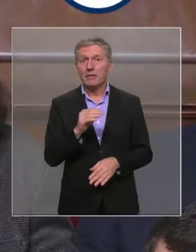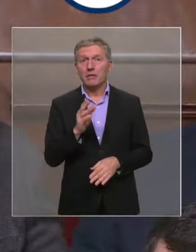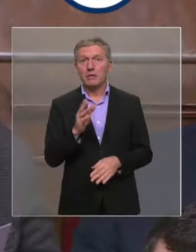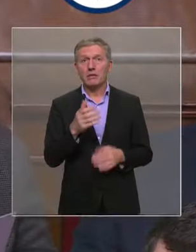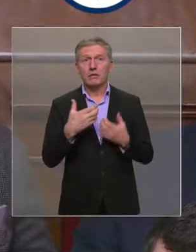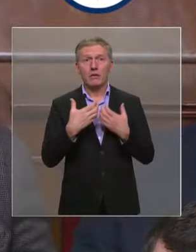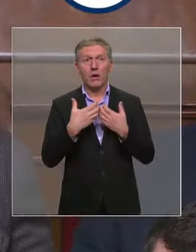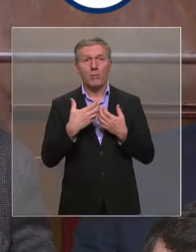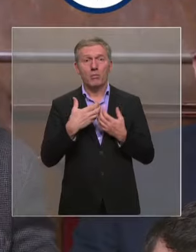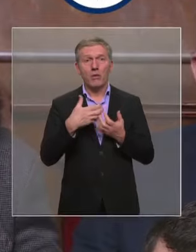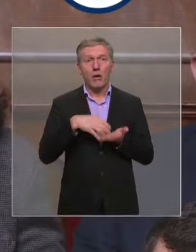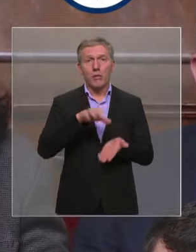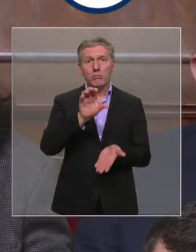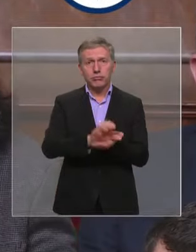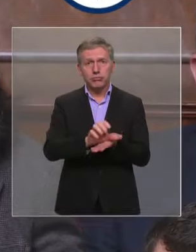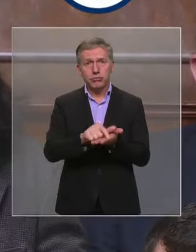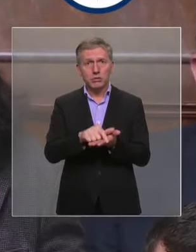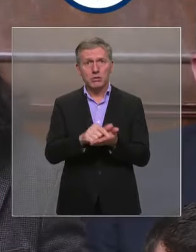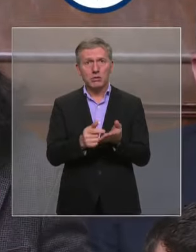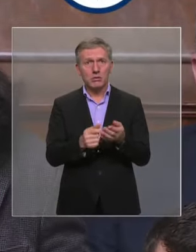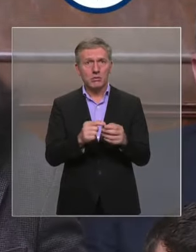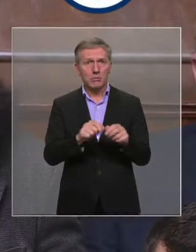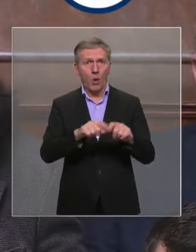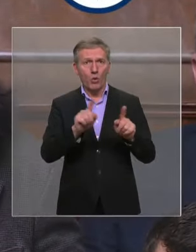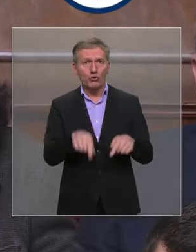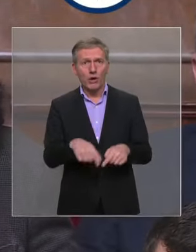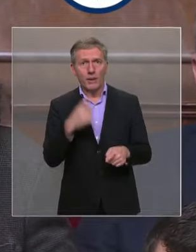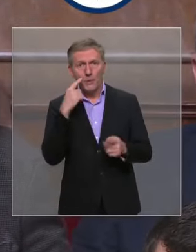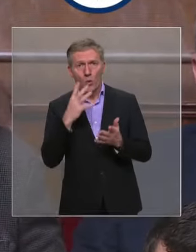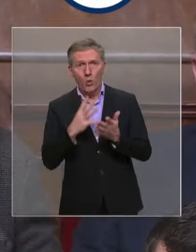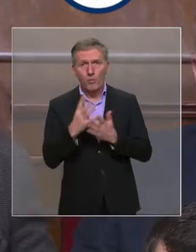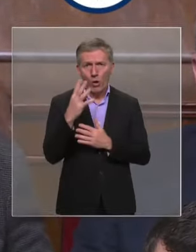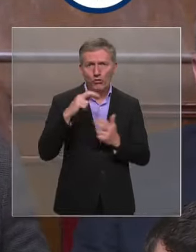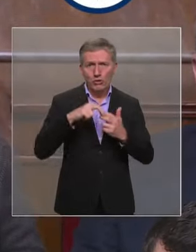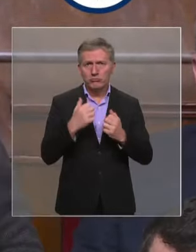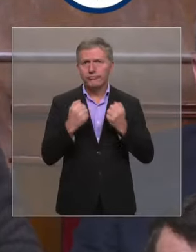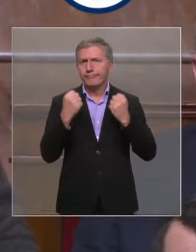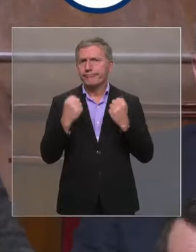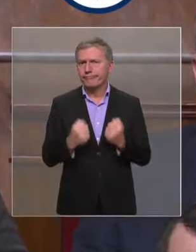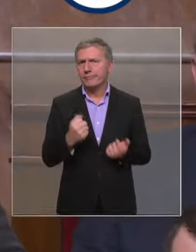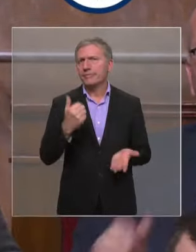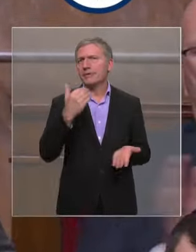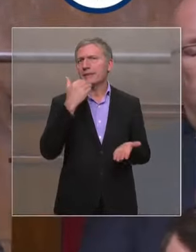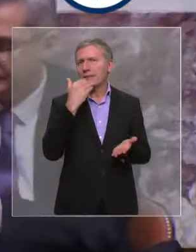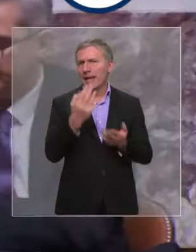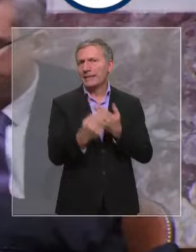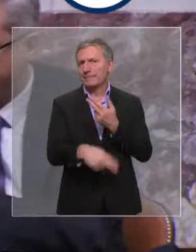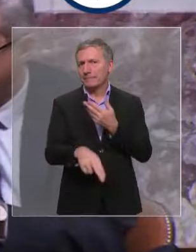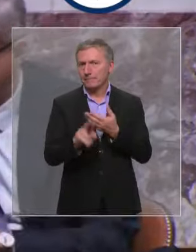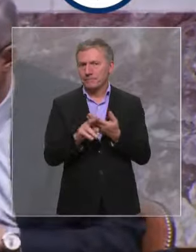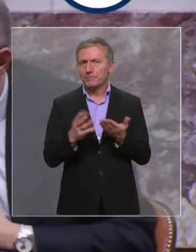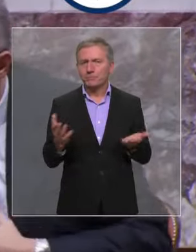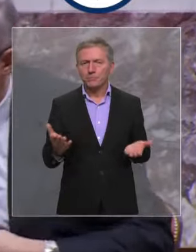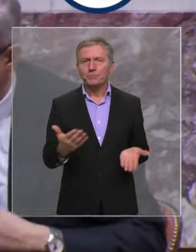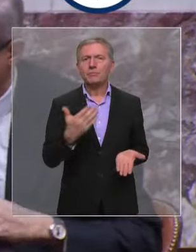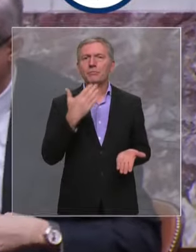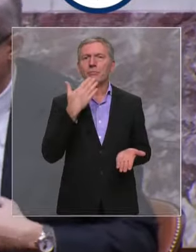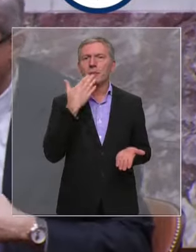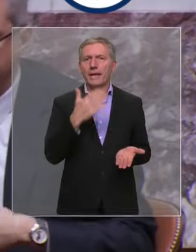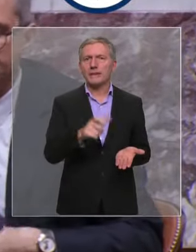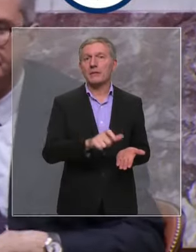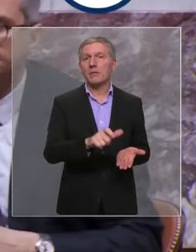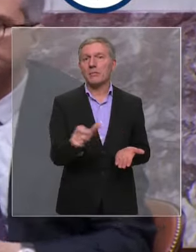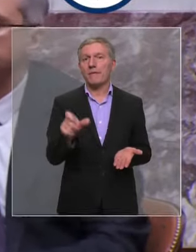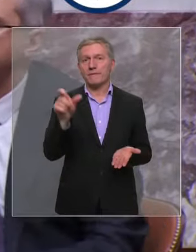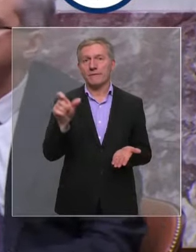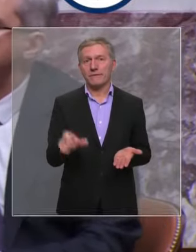déblocage d'enveloppes budgétaires sur d'éventuels projets structurants. Je vous remercie. Je vous remercie. La parole est à Monsieur Christophe